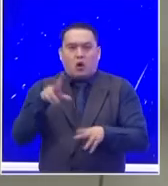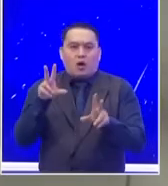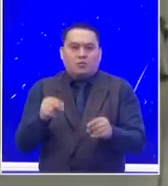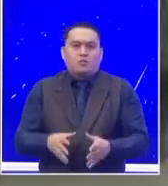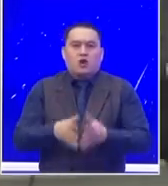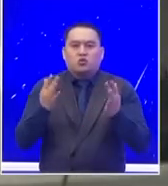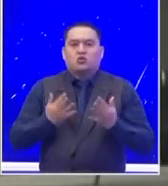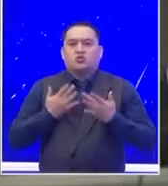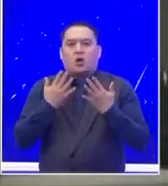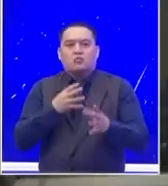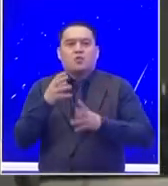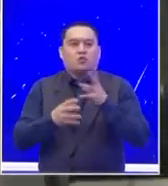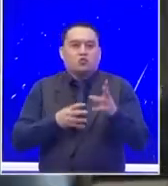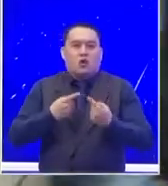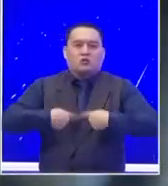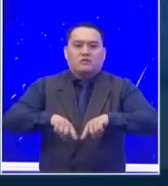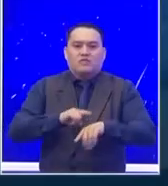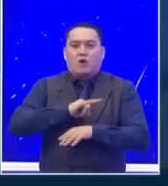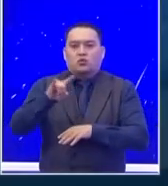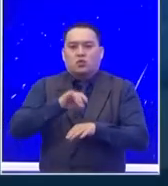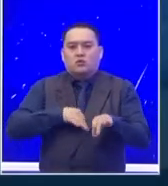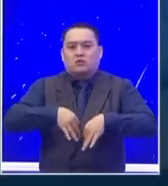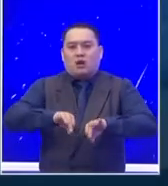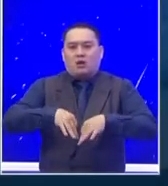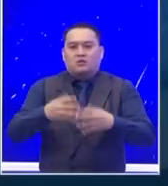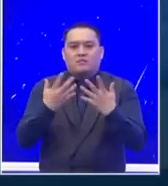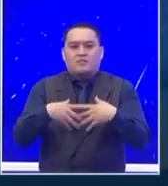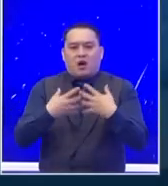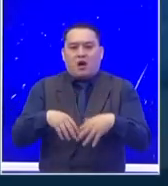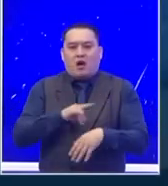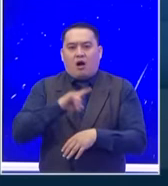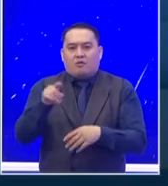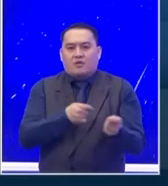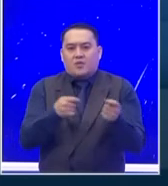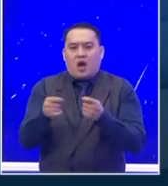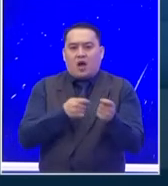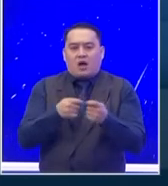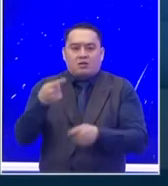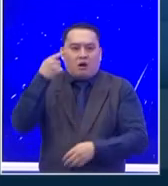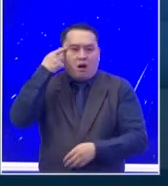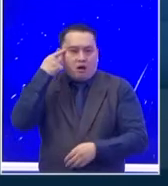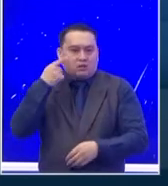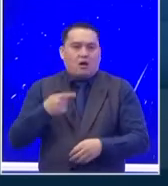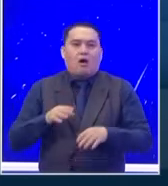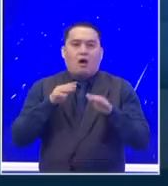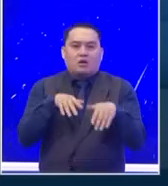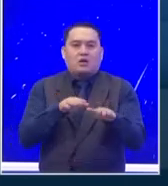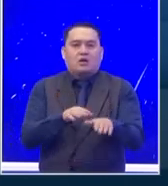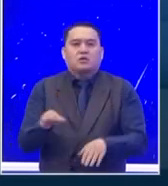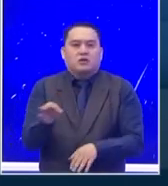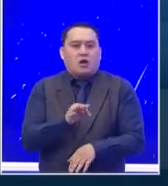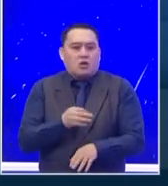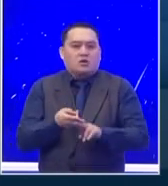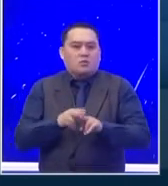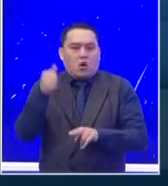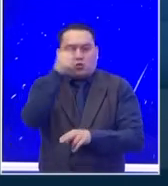большой спрос. Международная ассоциация воздушного транспорта подсчитала, что авиаперевозчики Азиатско-Тихоокеанского региона в